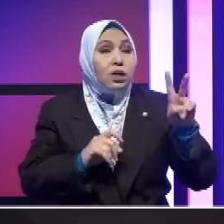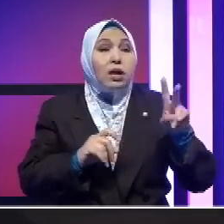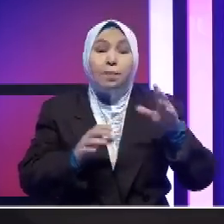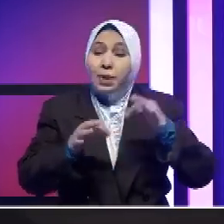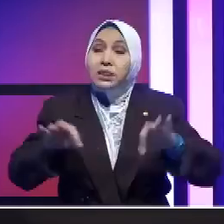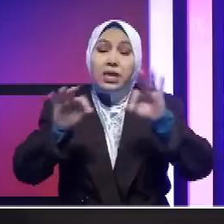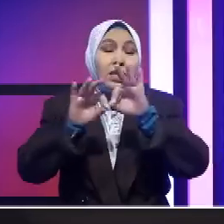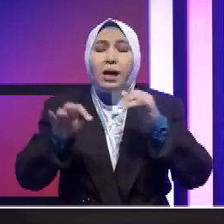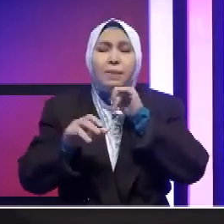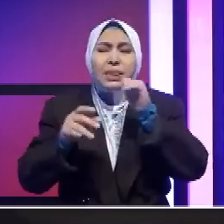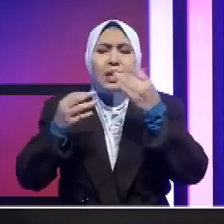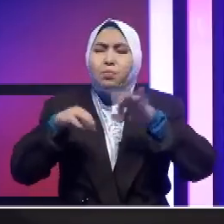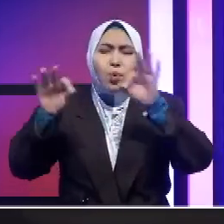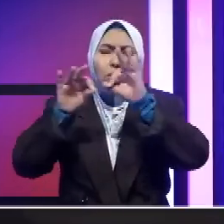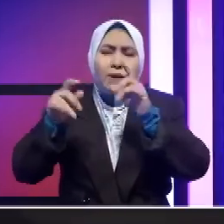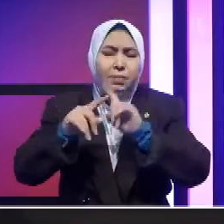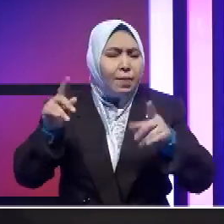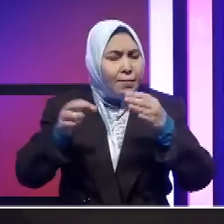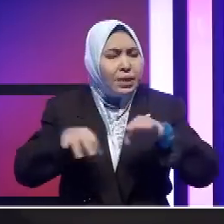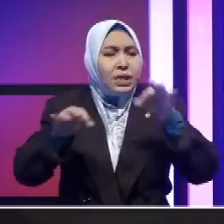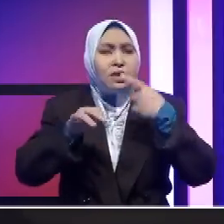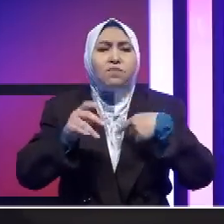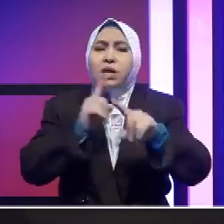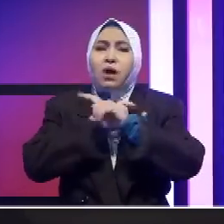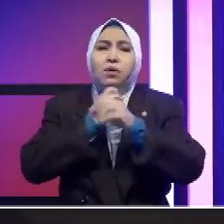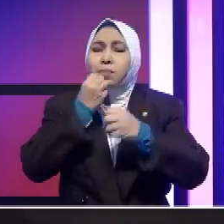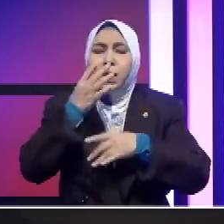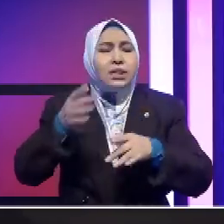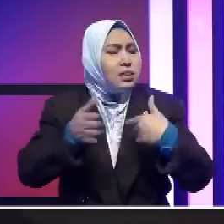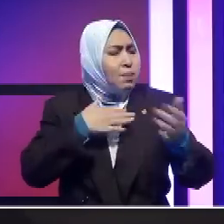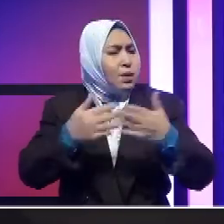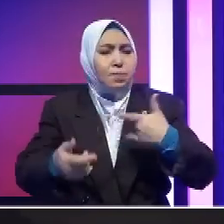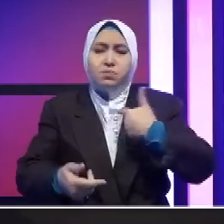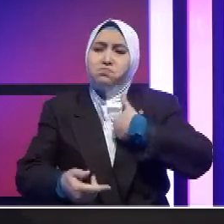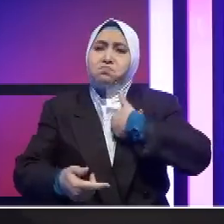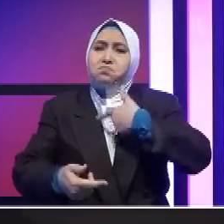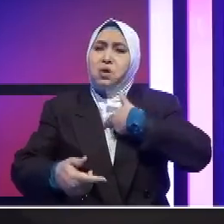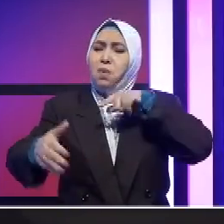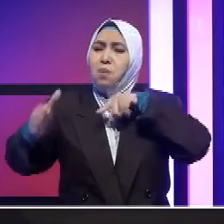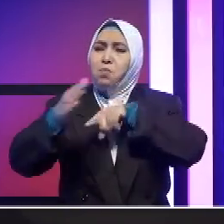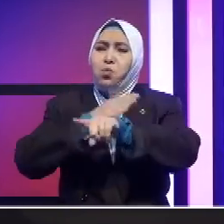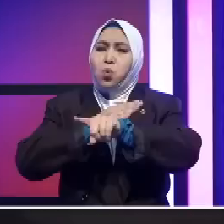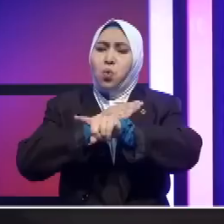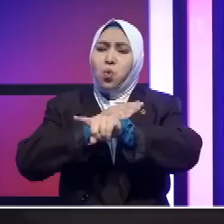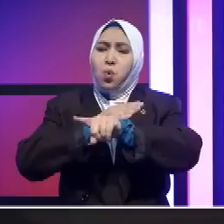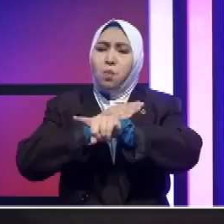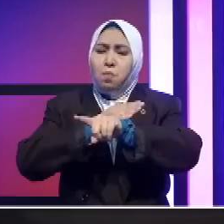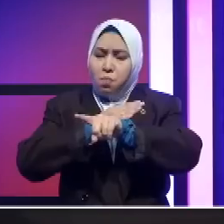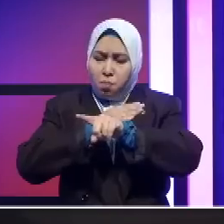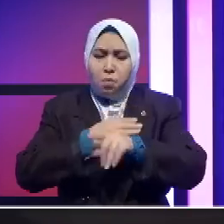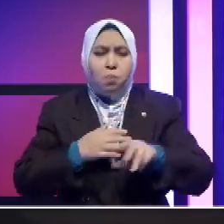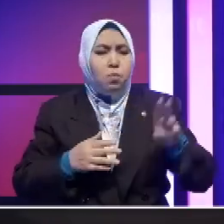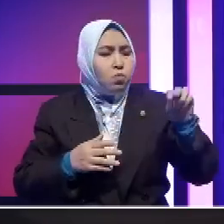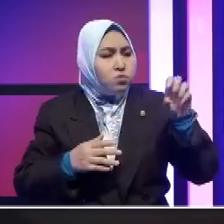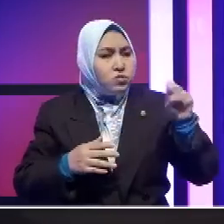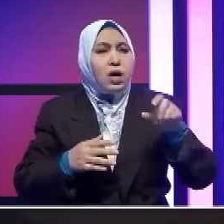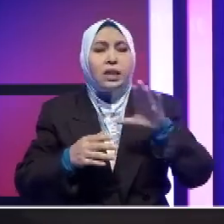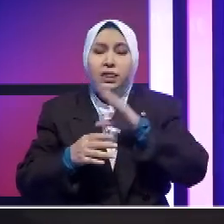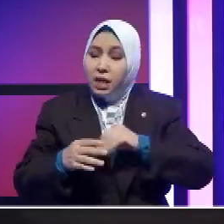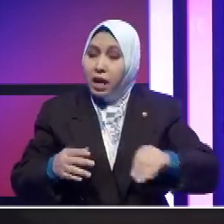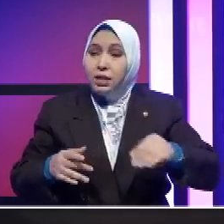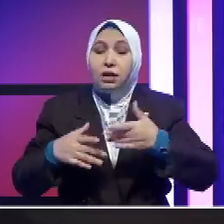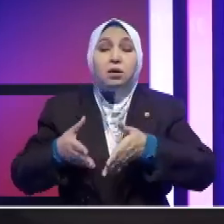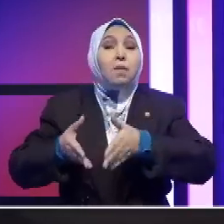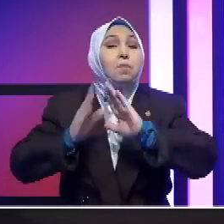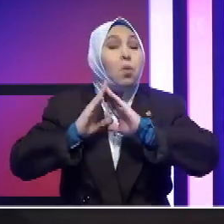kita tahu bahawa Firaun ini dia kata apa? Biar aku yang bunuh Musa. Biar aku yang bunuh Musa dan biar dia